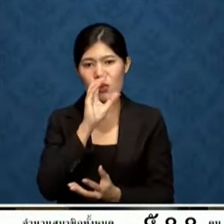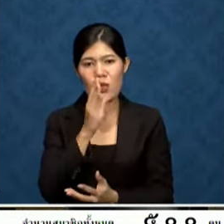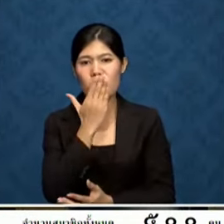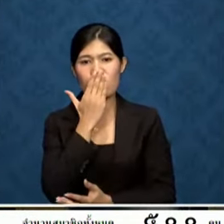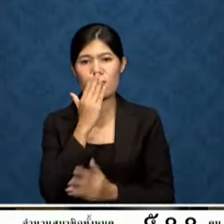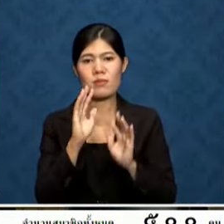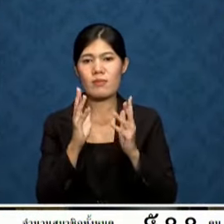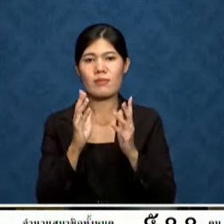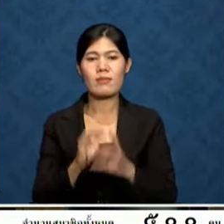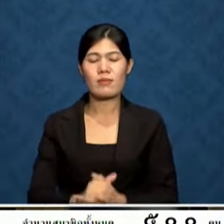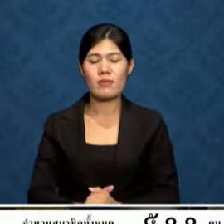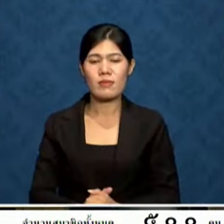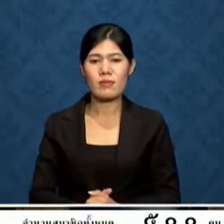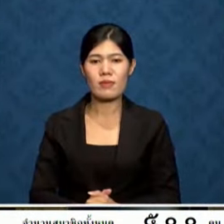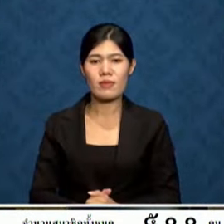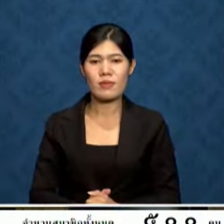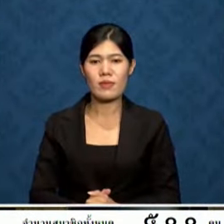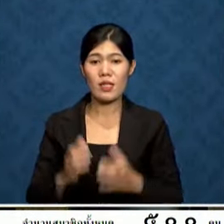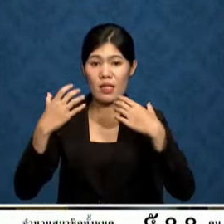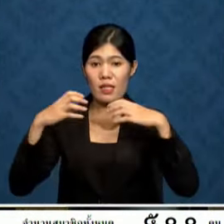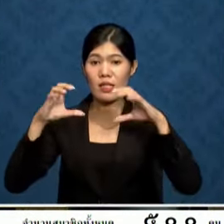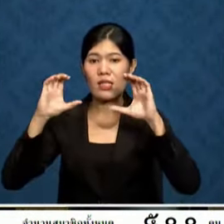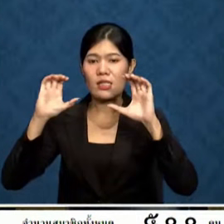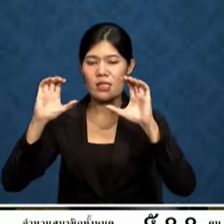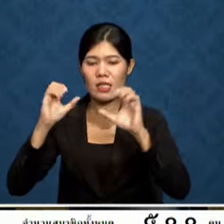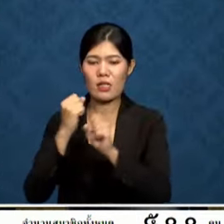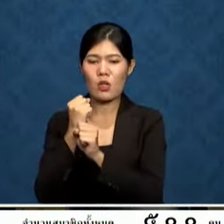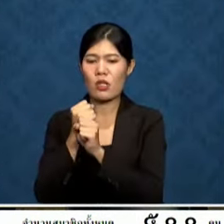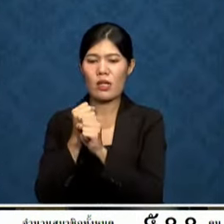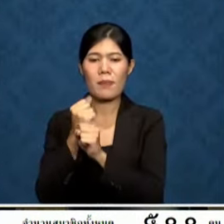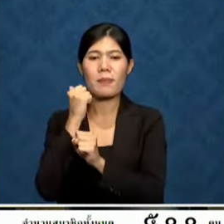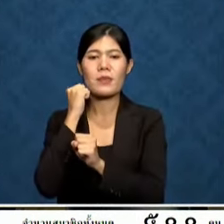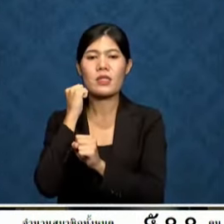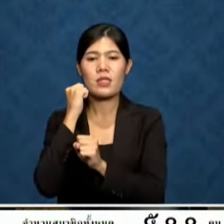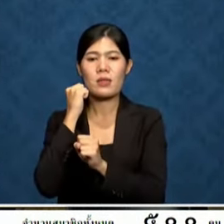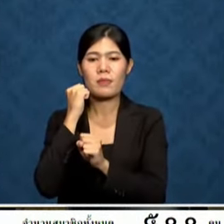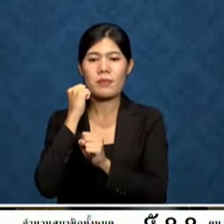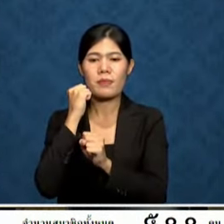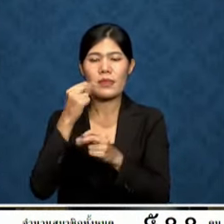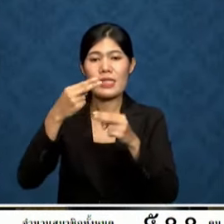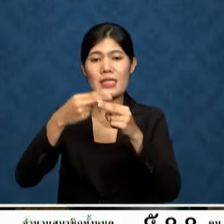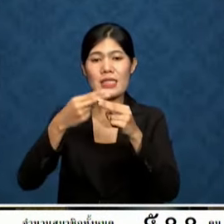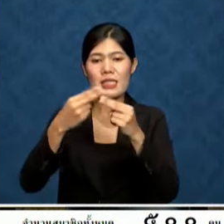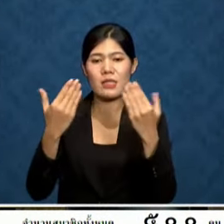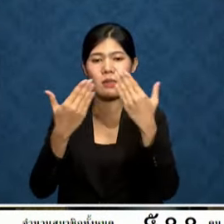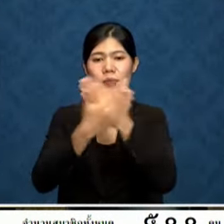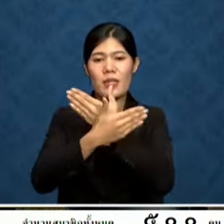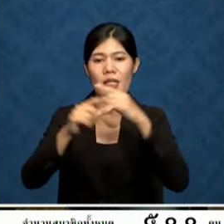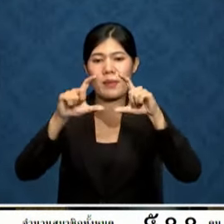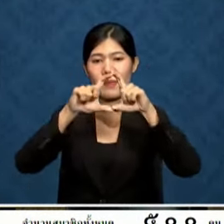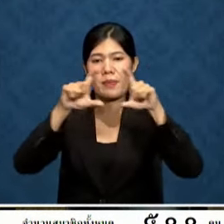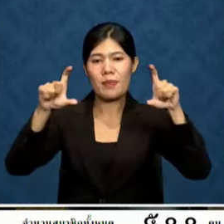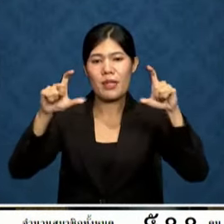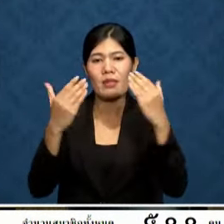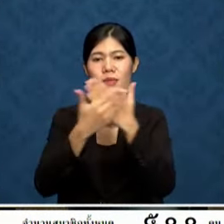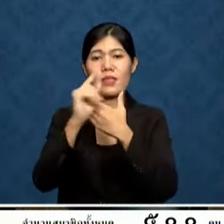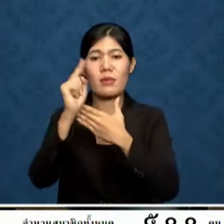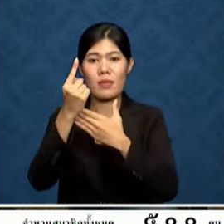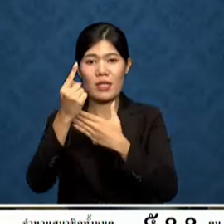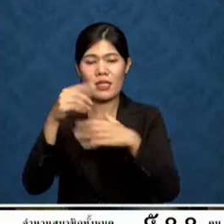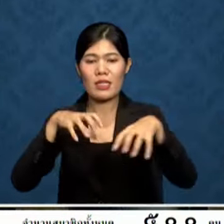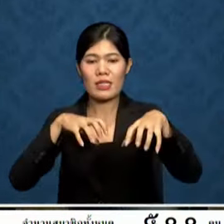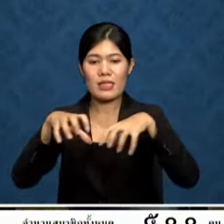ให้เอาโครงการเดิมๆที่เคยทำเี่นะครับมาเปลี่ยนป้ายใหม่บอกว่าเป็นการจัดทำงบประมาณและโครงการที่